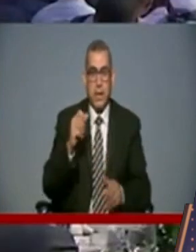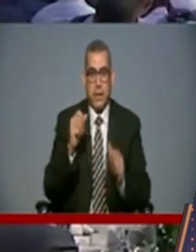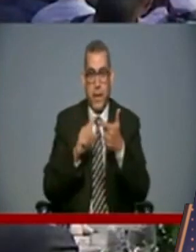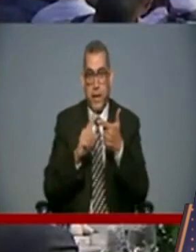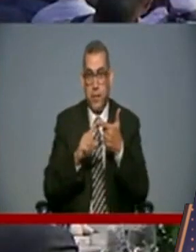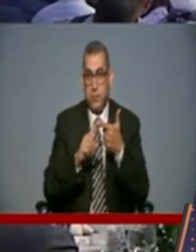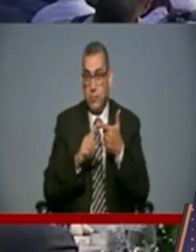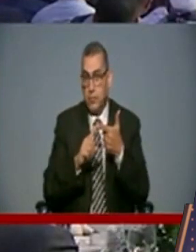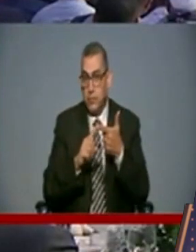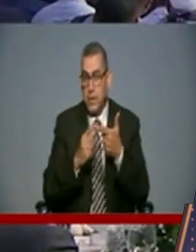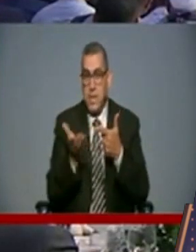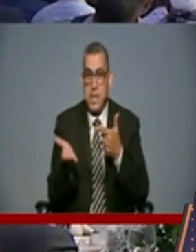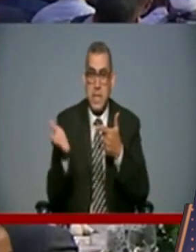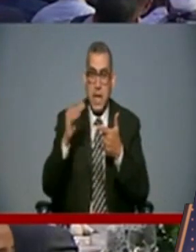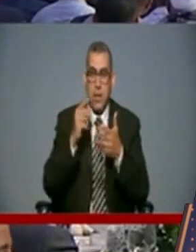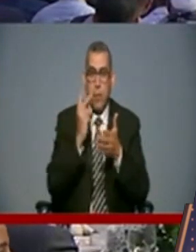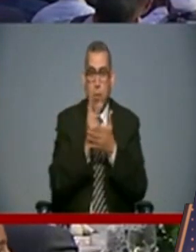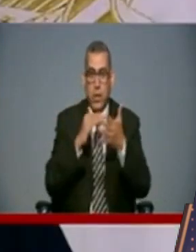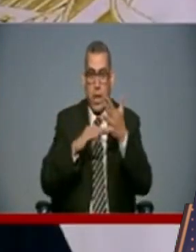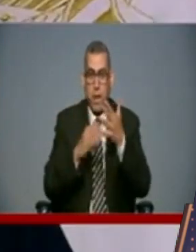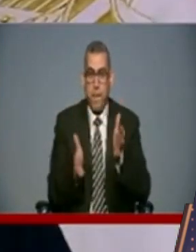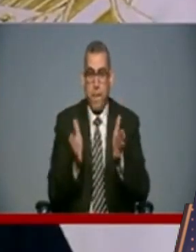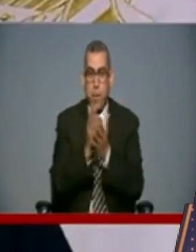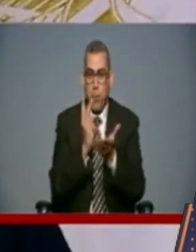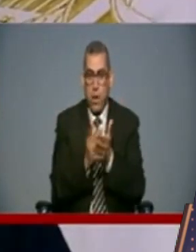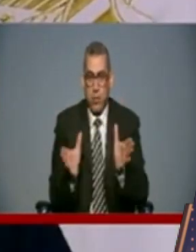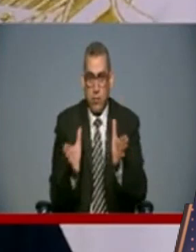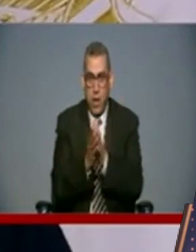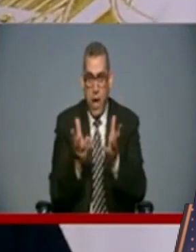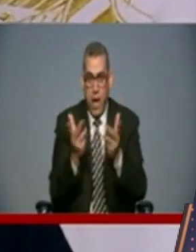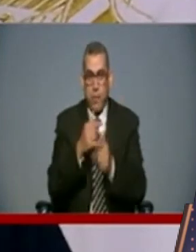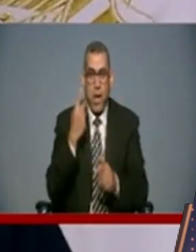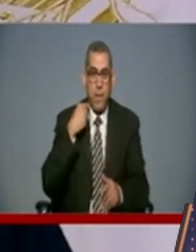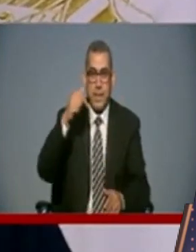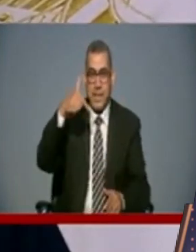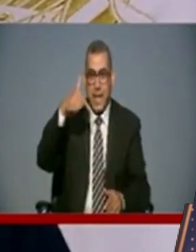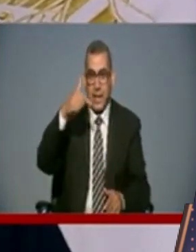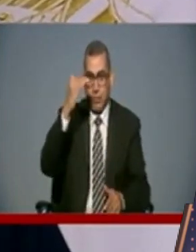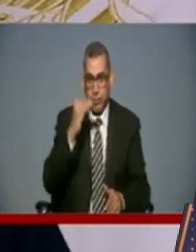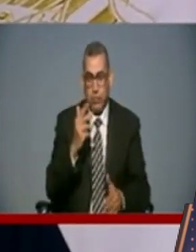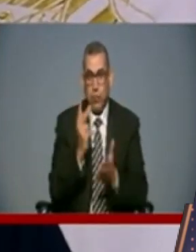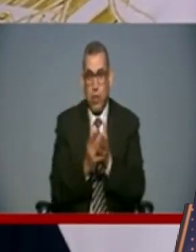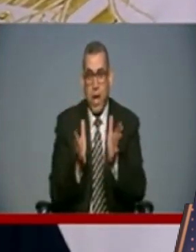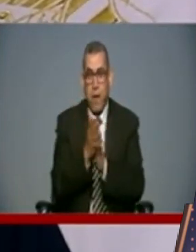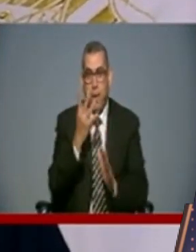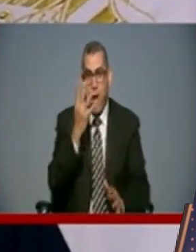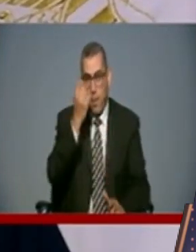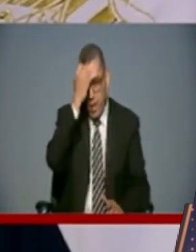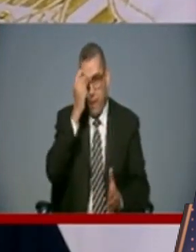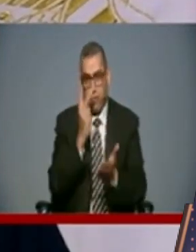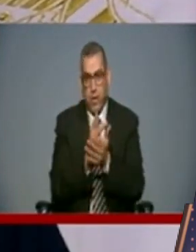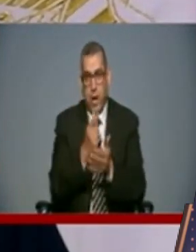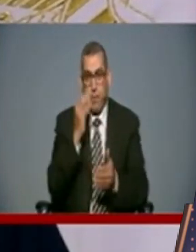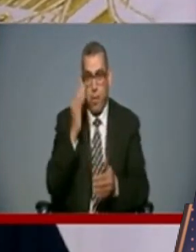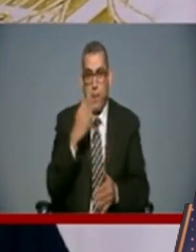الشاغل للرئيس السيسي هو المواطن المصري وخاصة طبقة الطبقة المتوسطة. الرئيس السيسي في